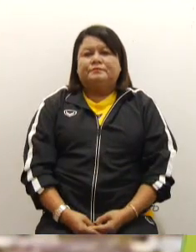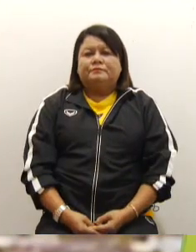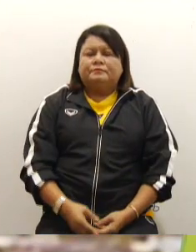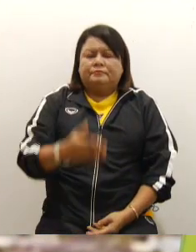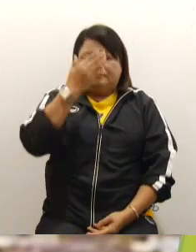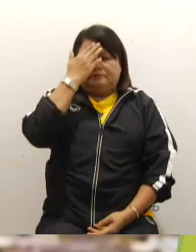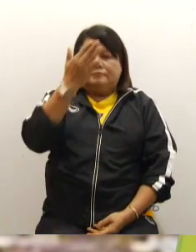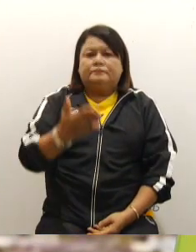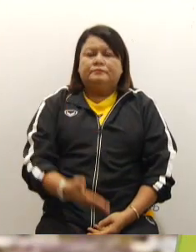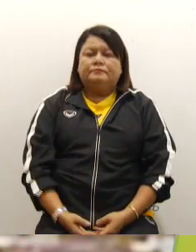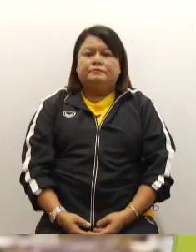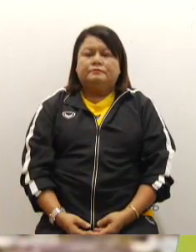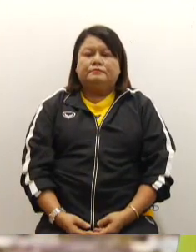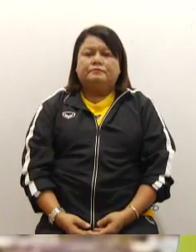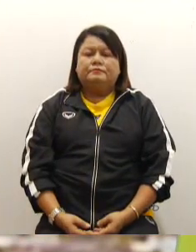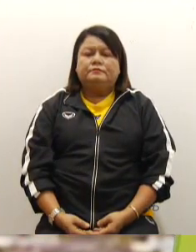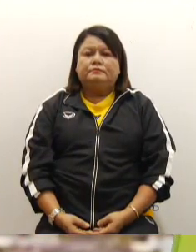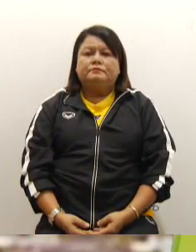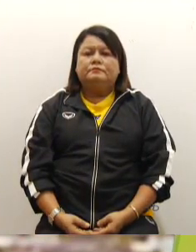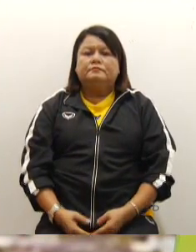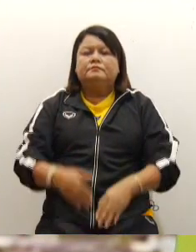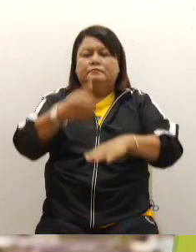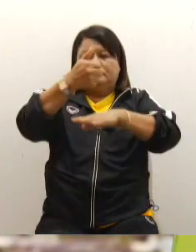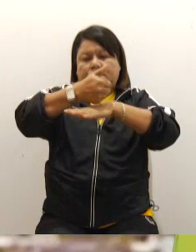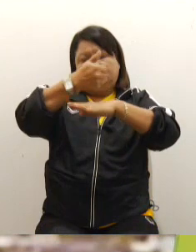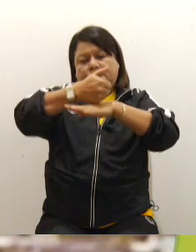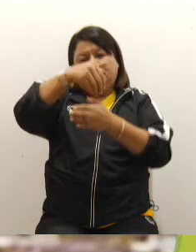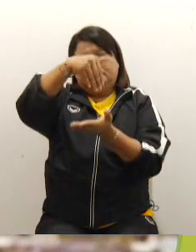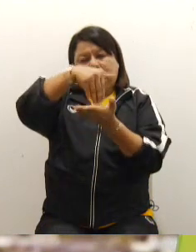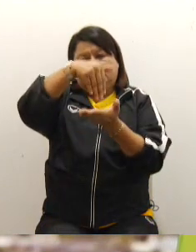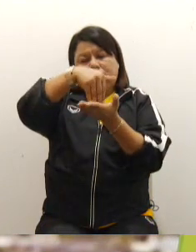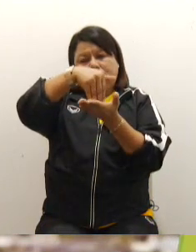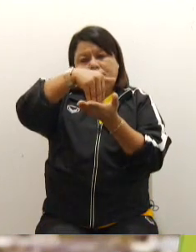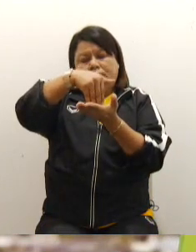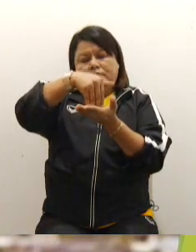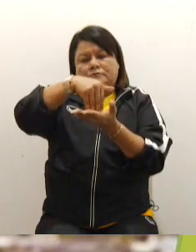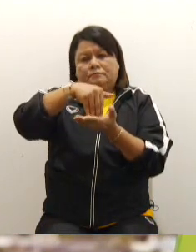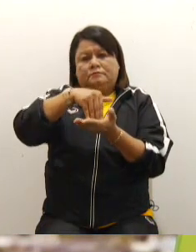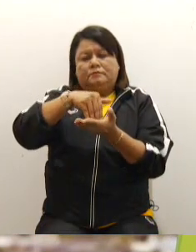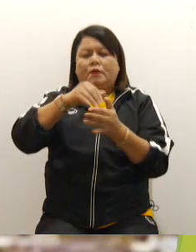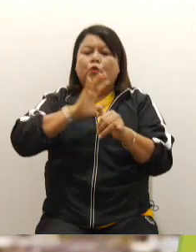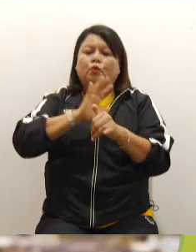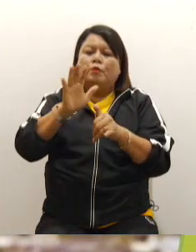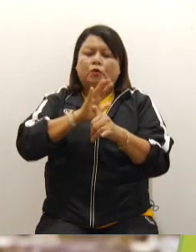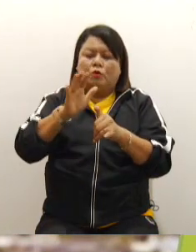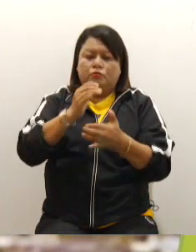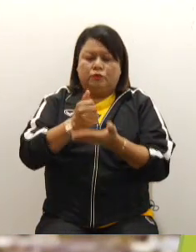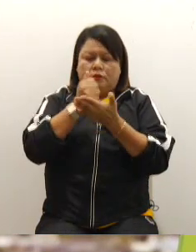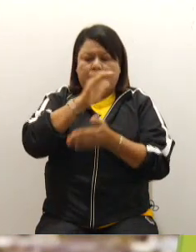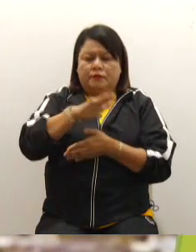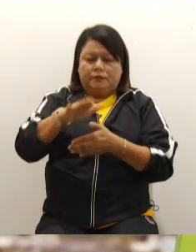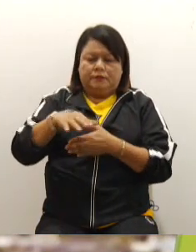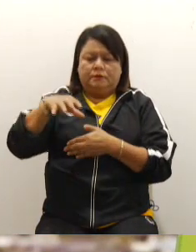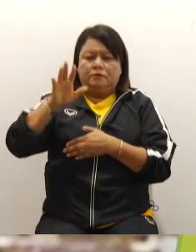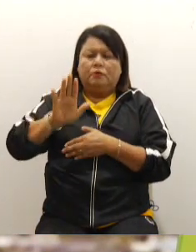สวัสดีครับผมนายชนะสมมาตรนะครับผู้อำนวยการศูนย์เฉพาะกิจคุ้มครองและช่วยเหลือเด็กนักเรียนสำนักงานคณะกรร